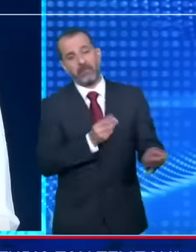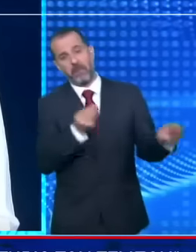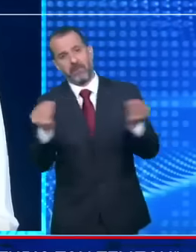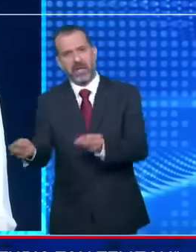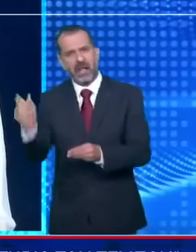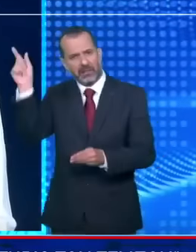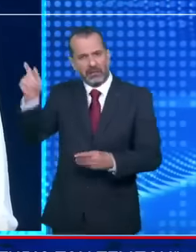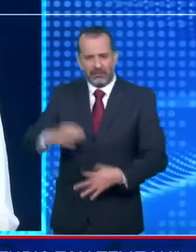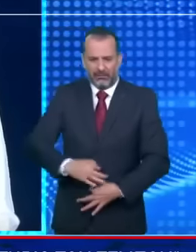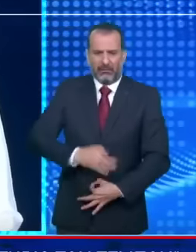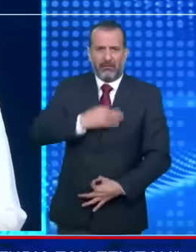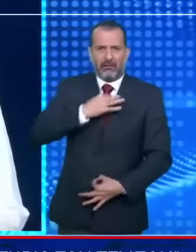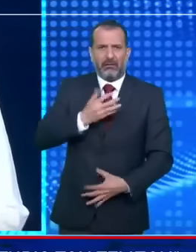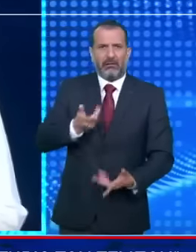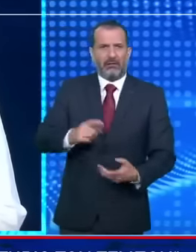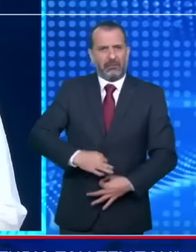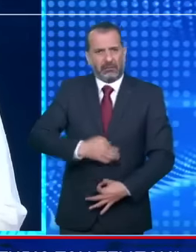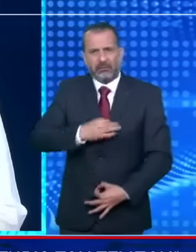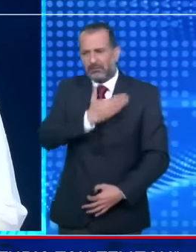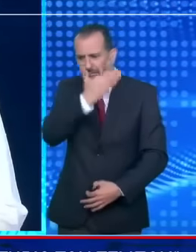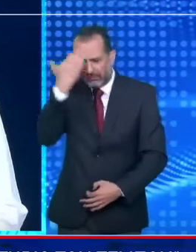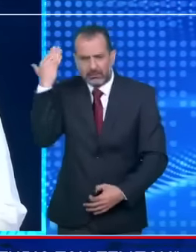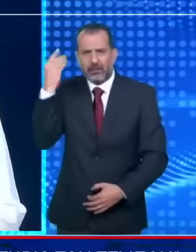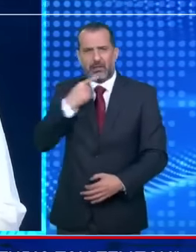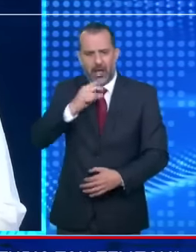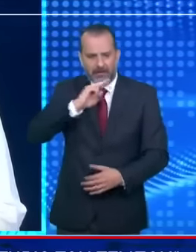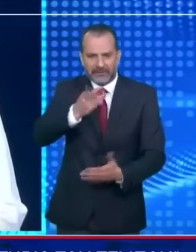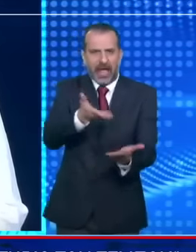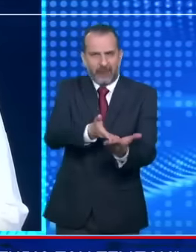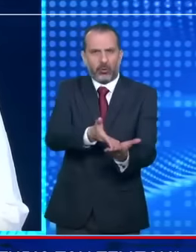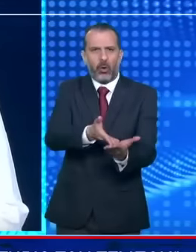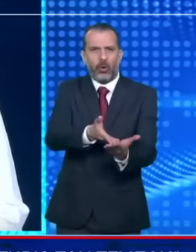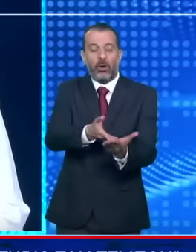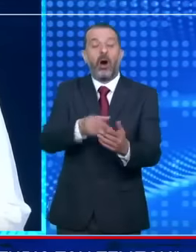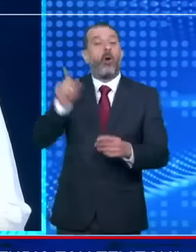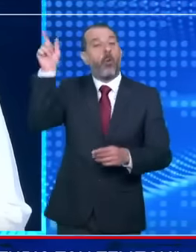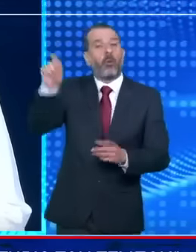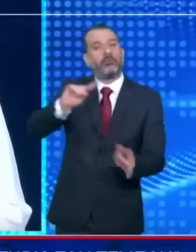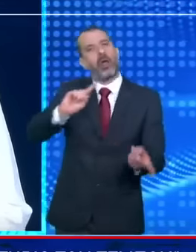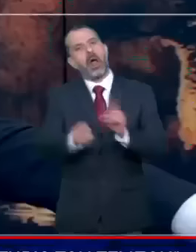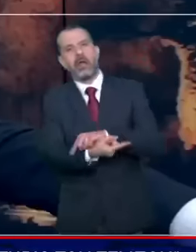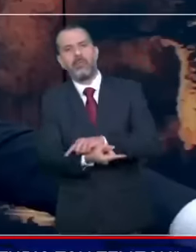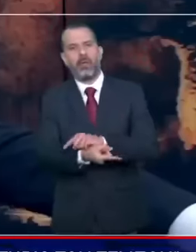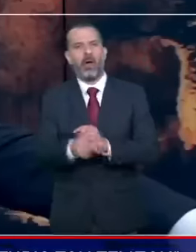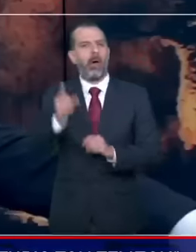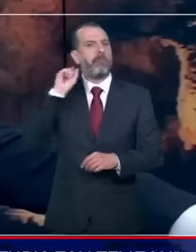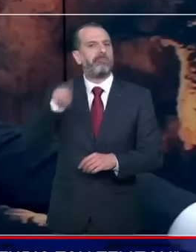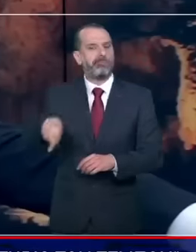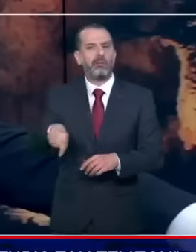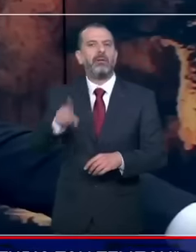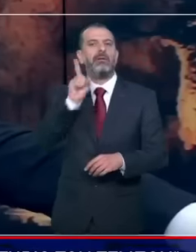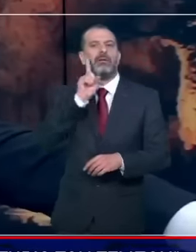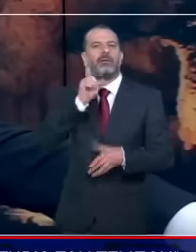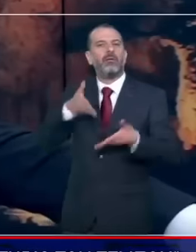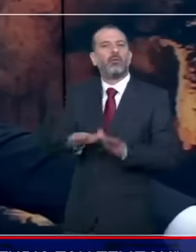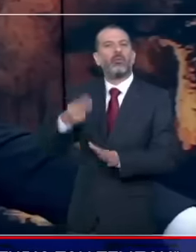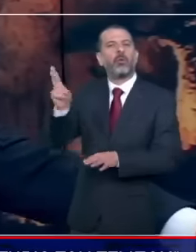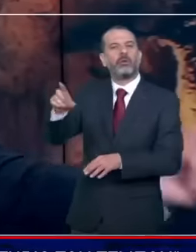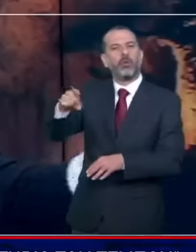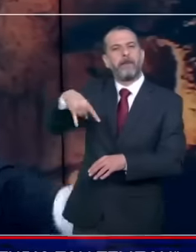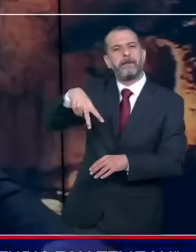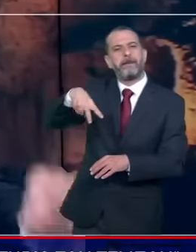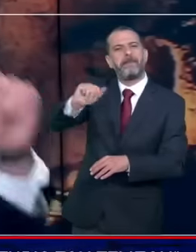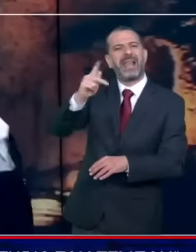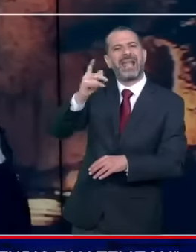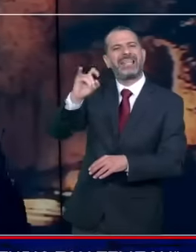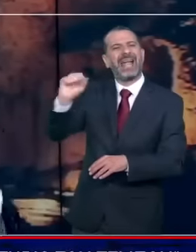ευθυξία, τη στοιχειώδη ευθυξία να απαντήσει σε αυτό? Και ανταυτού αγνοεί την κόρη του κυρίου Πλακιά στην Κέρκυρα